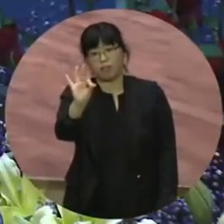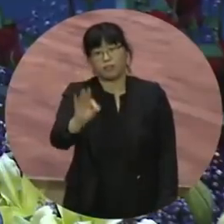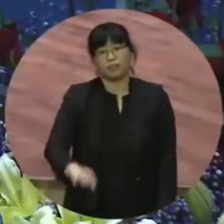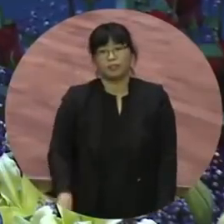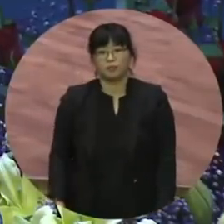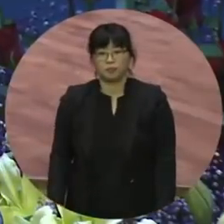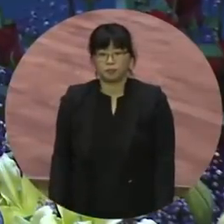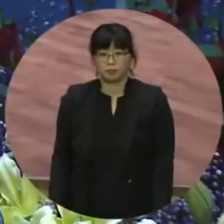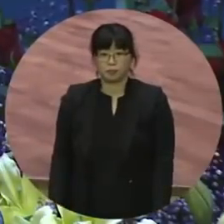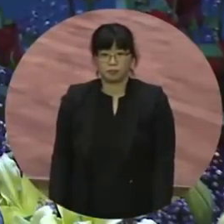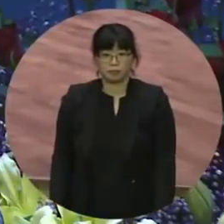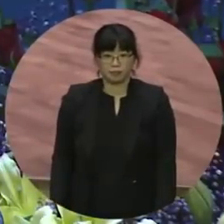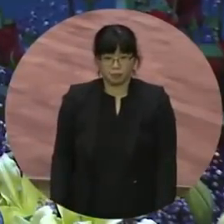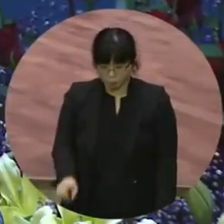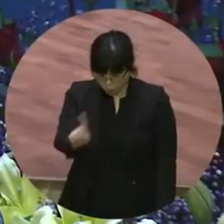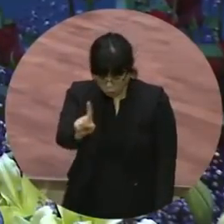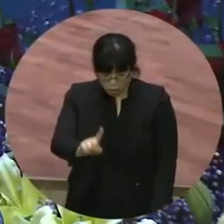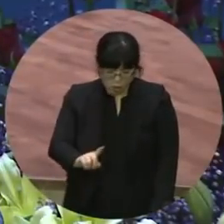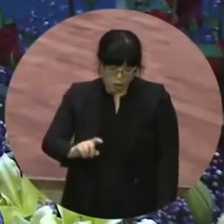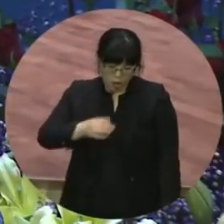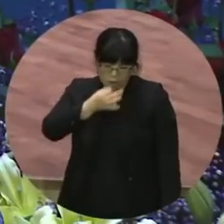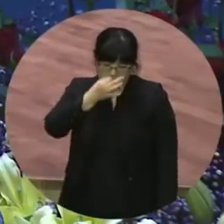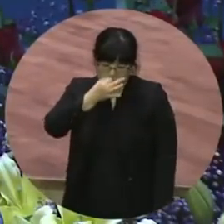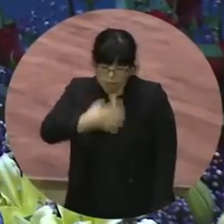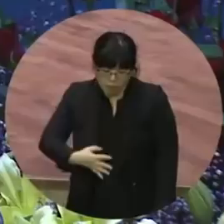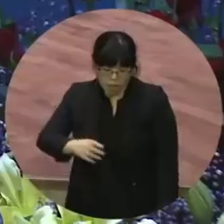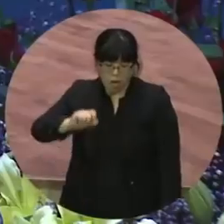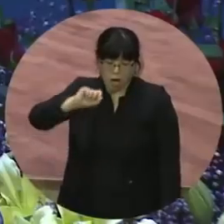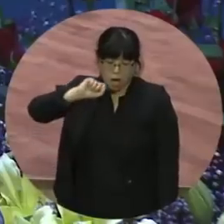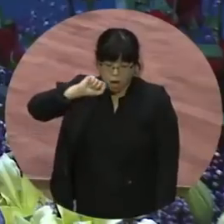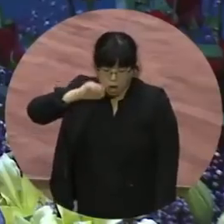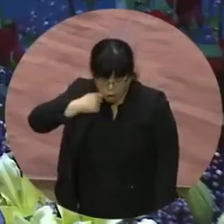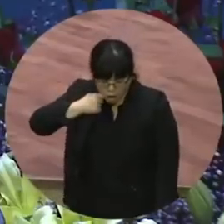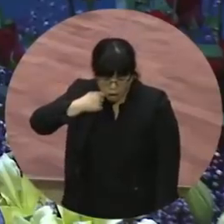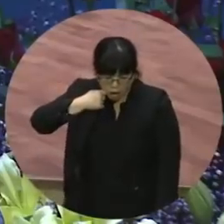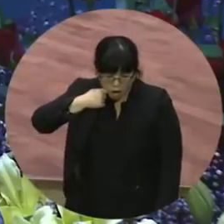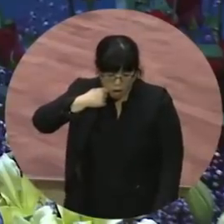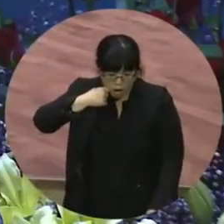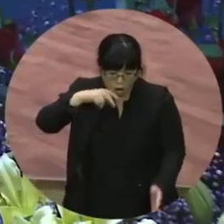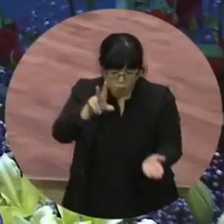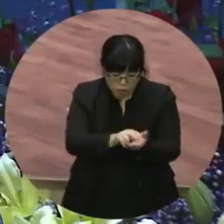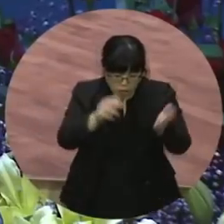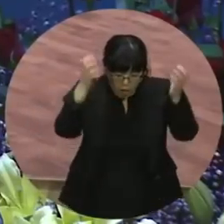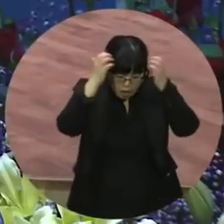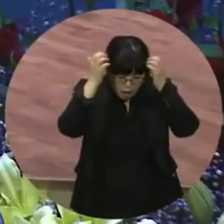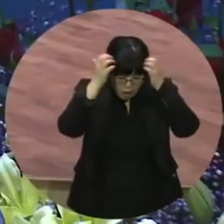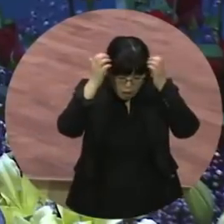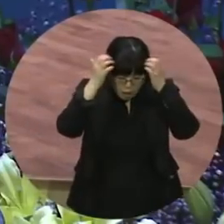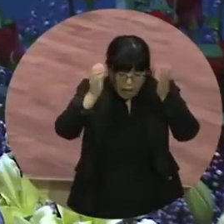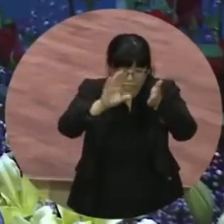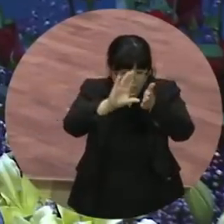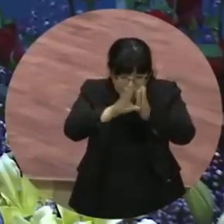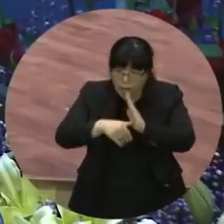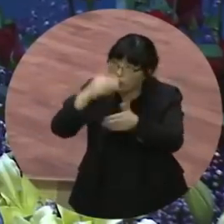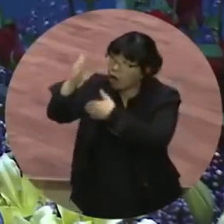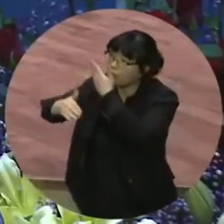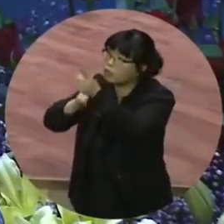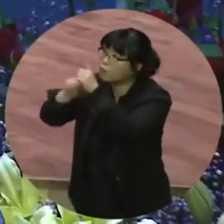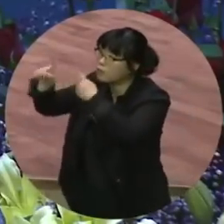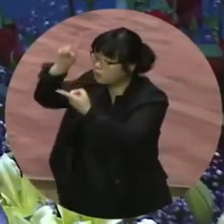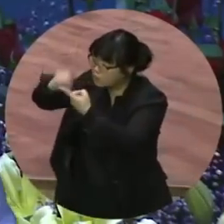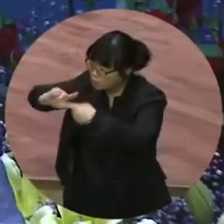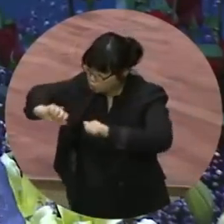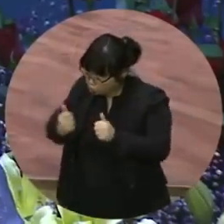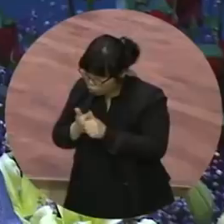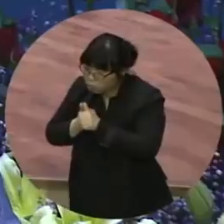힘들 때 어려울 때 순종하는 사람. 아이고 뭐 능력하고 잘 나갈 때 누가 못해요. 힘들 때 어려울 때